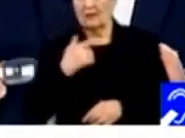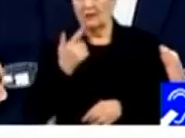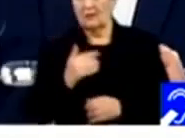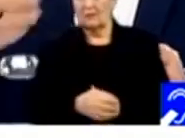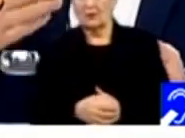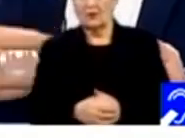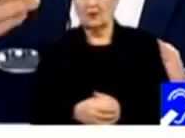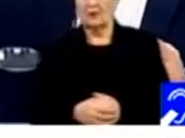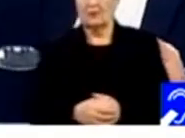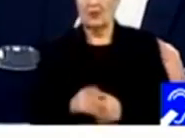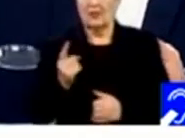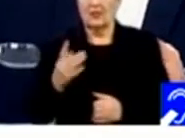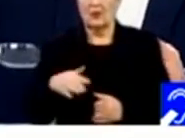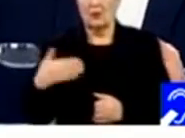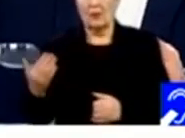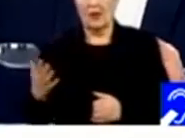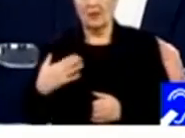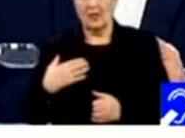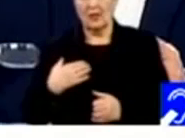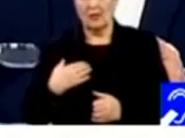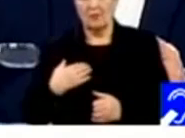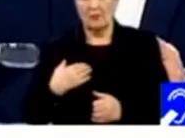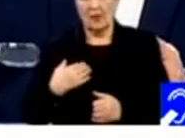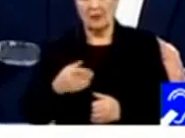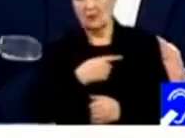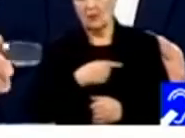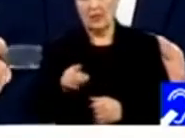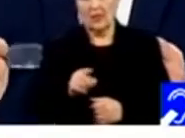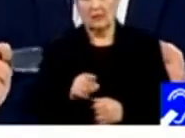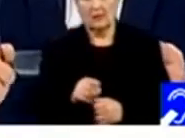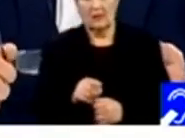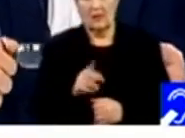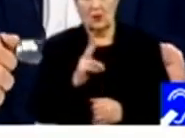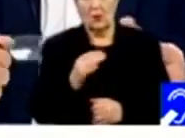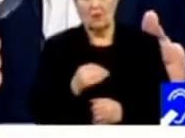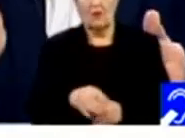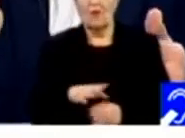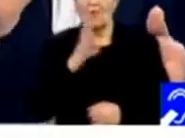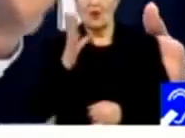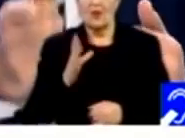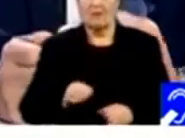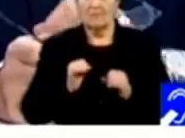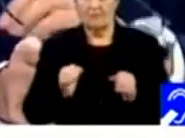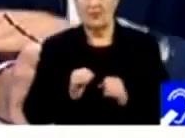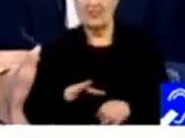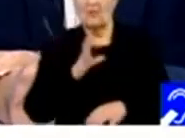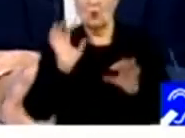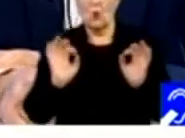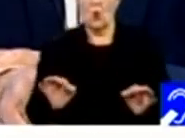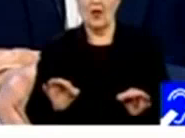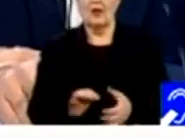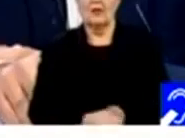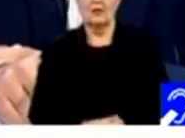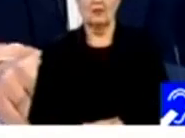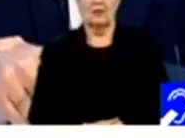mult s-au mai spus-o, că libertatea mea se termină acolo, unde începe libertatea altcuiva. Voi fi cât se poate de corect și voi respecta legea.